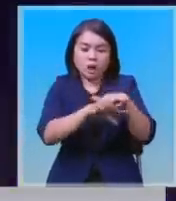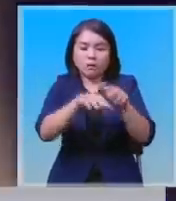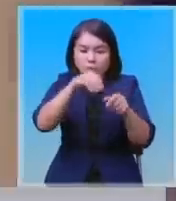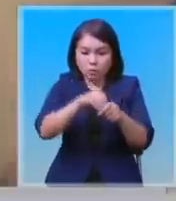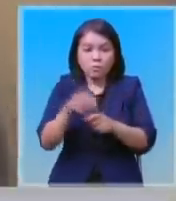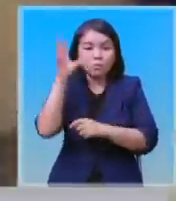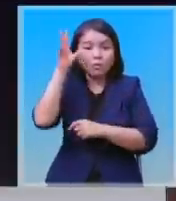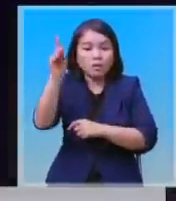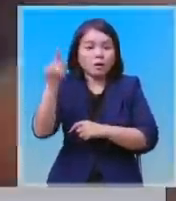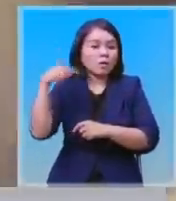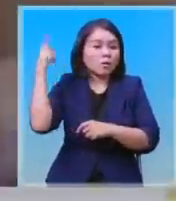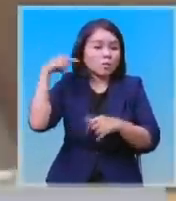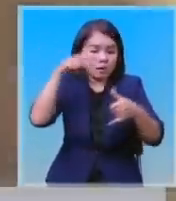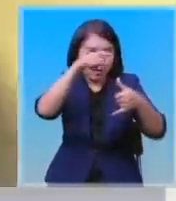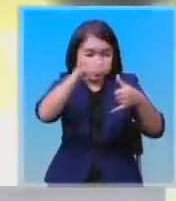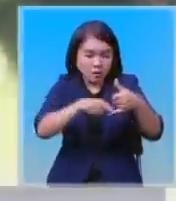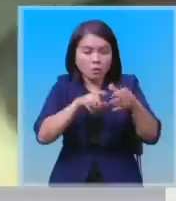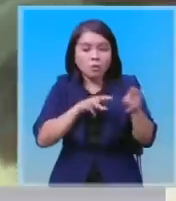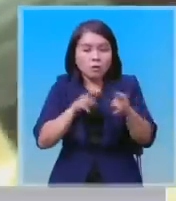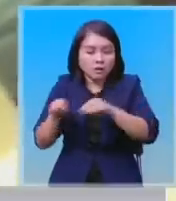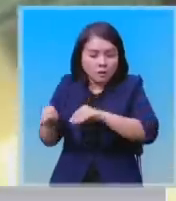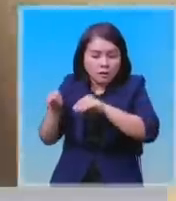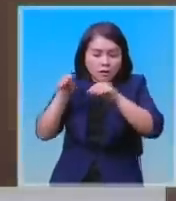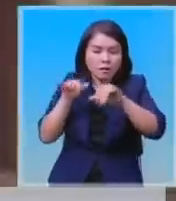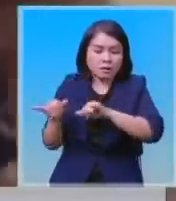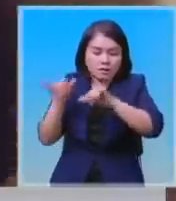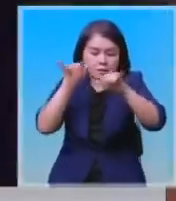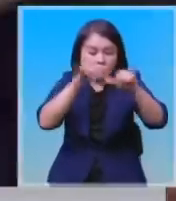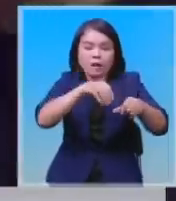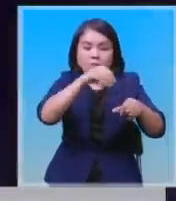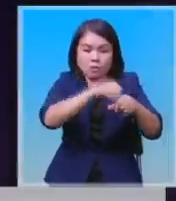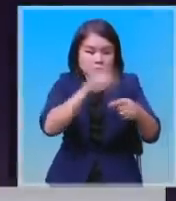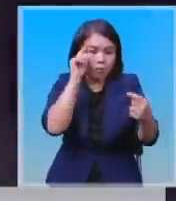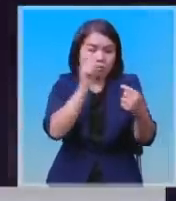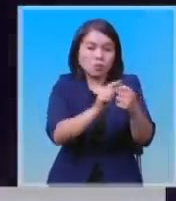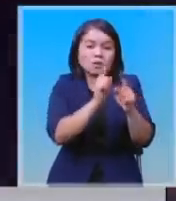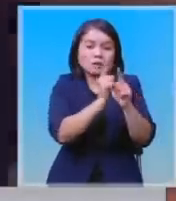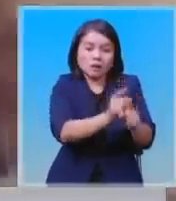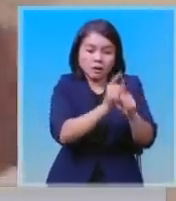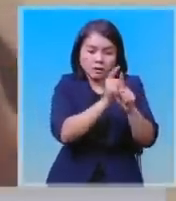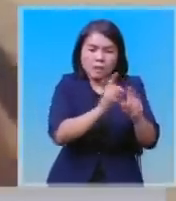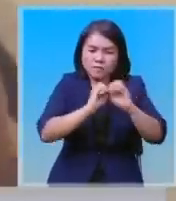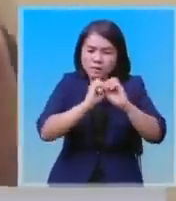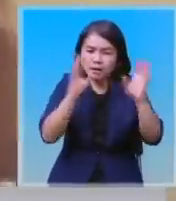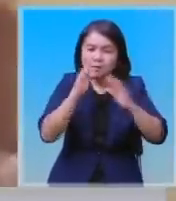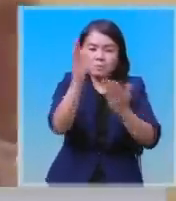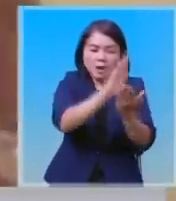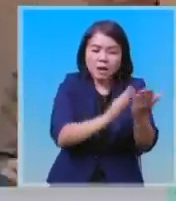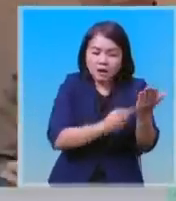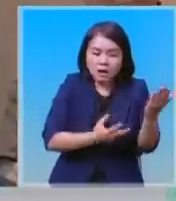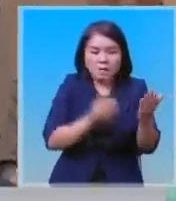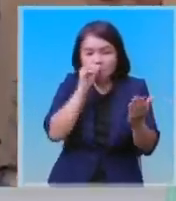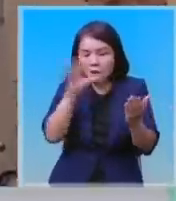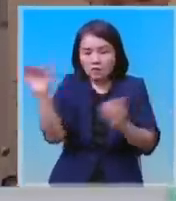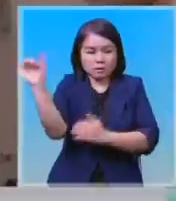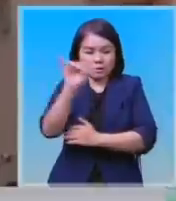งนี้นางสาวราฮาฟน่าจะได้ลี้ภัยไปยังประเทศที่3ตามประสงค์นั่นเองแต่ก็ยังไม่สามารถที่จะยืนยันประเทศปลายทางได้นะครับผู้บัญช